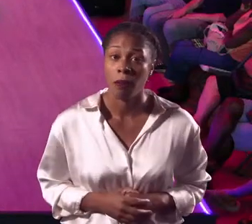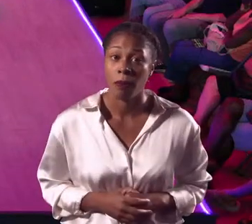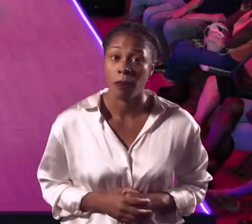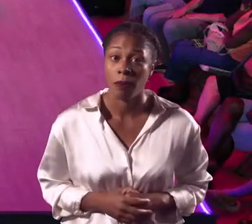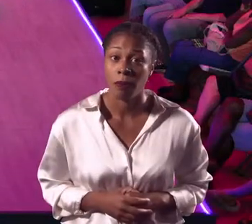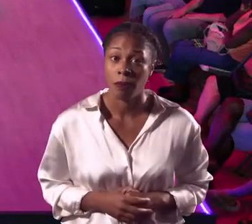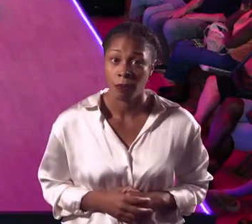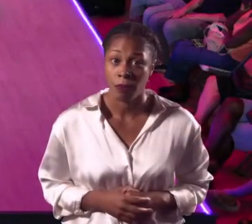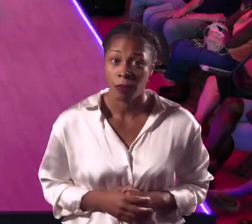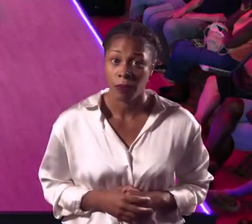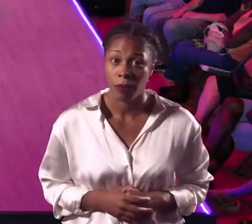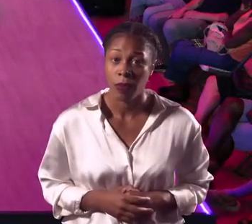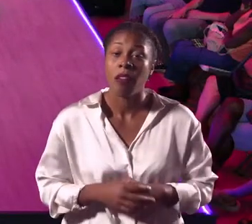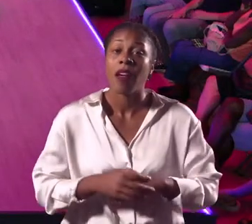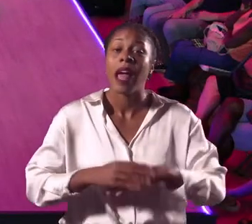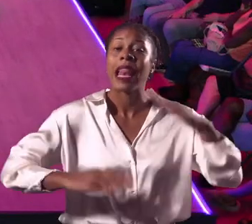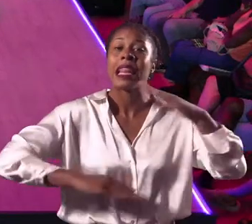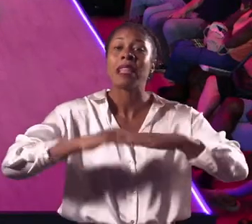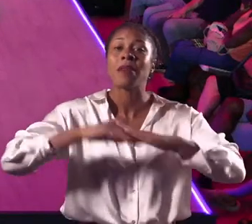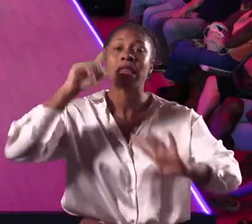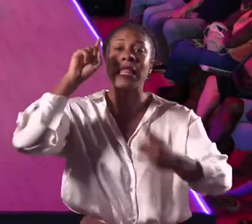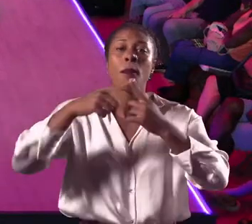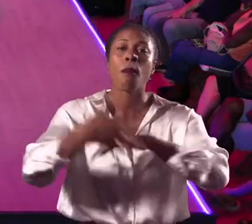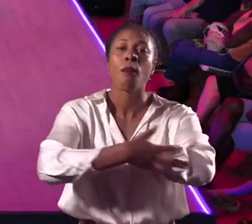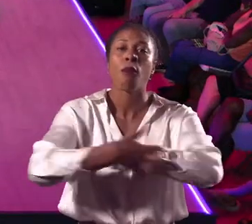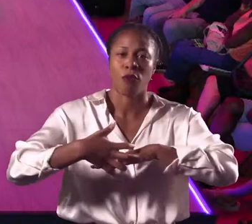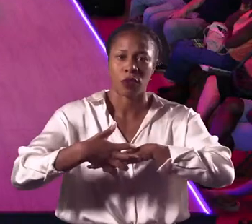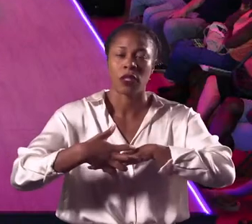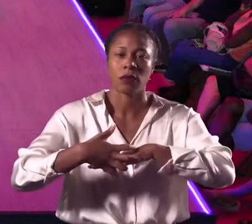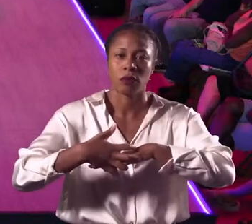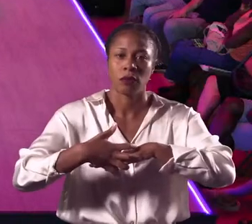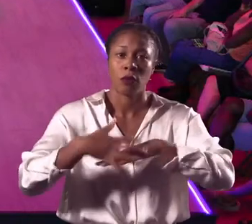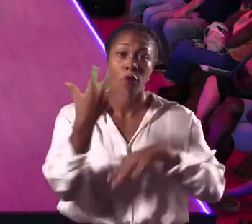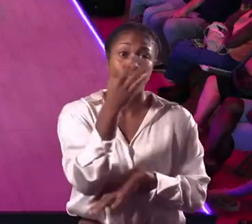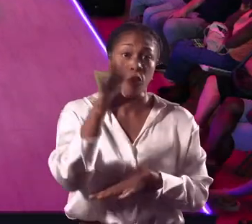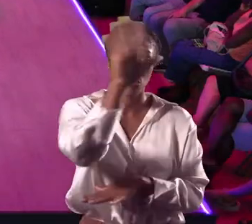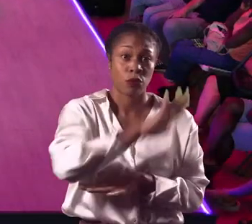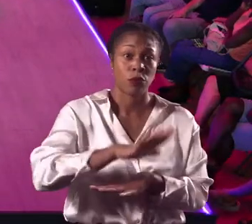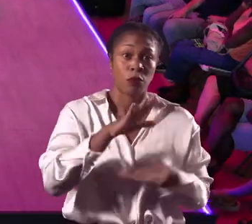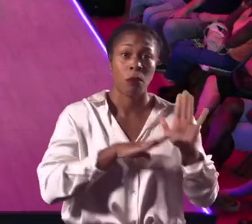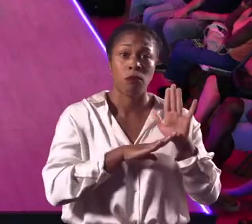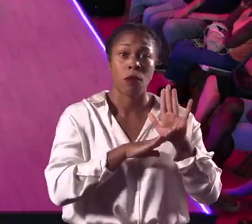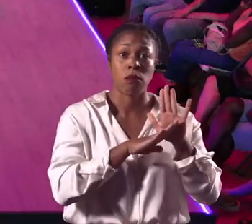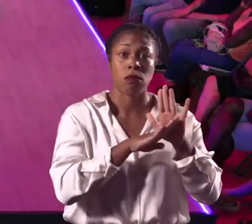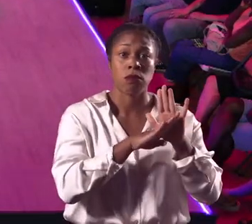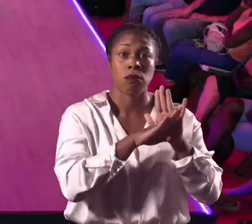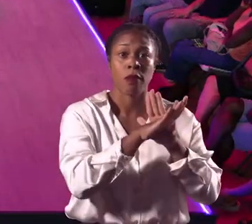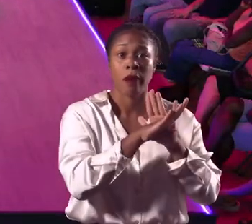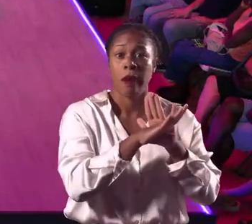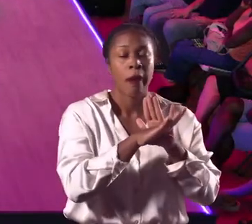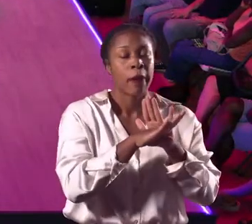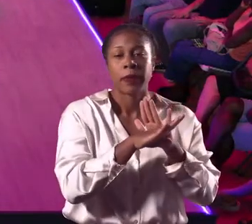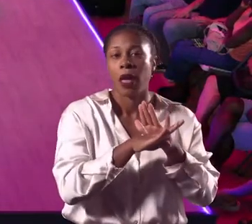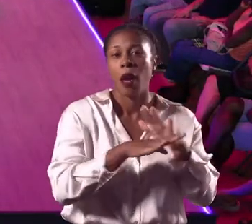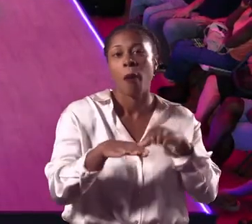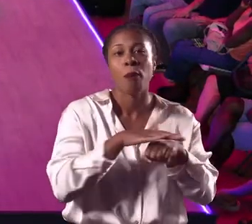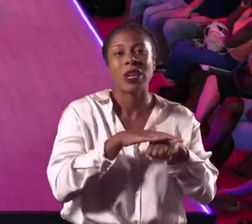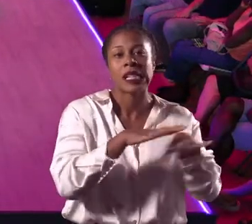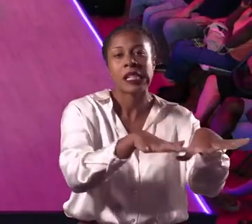Quand on parle du seuil de pauvreté qui est grandissant dans l'Hexagone, avec toutes les politiques austères qui sont